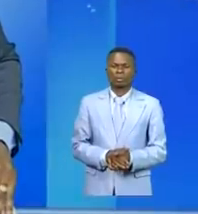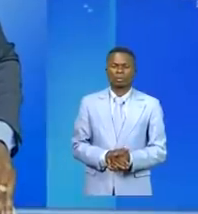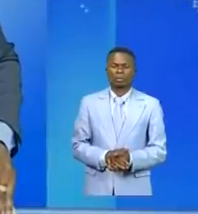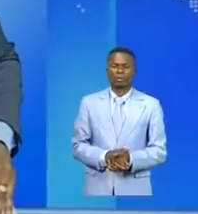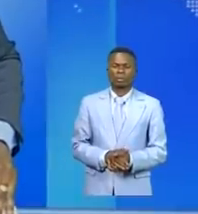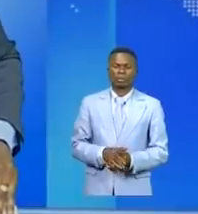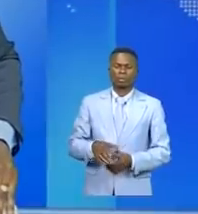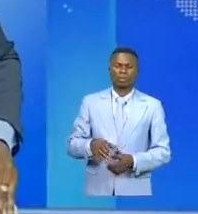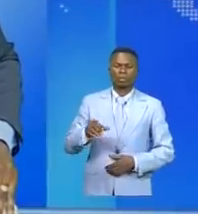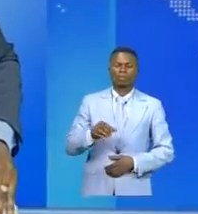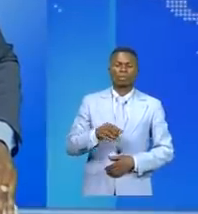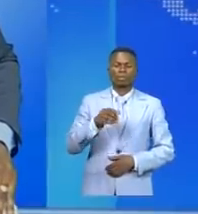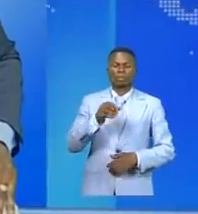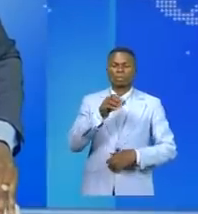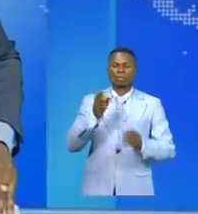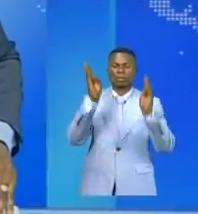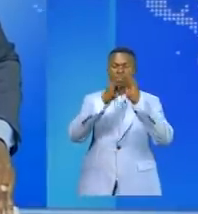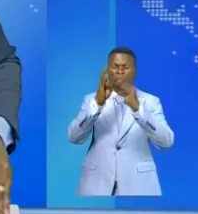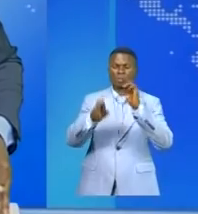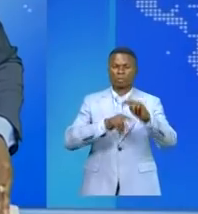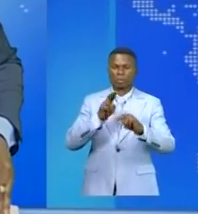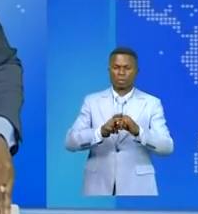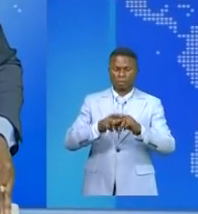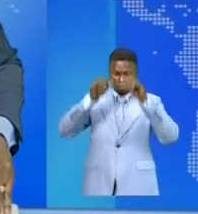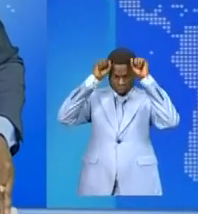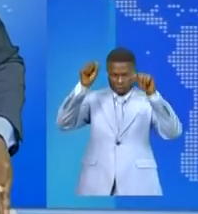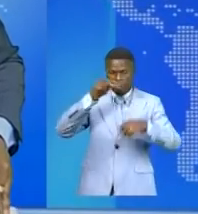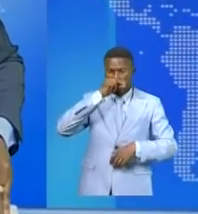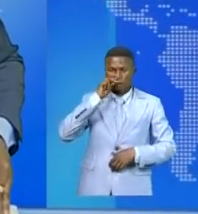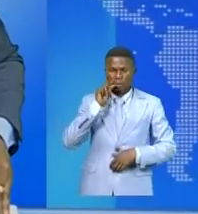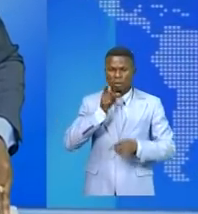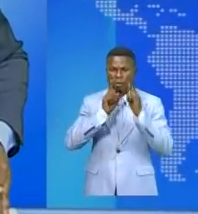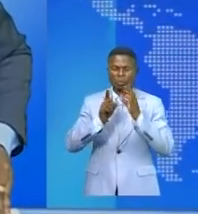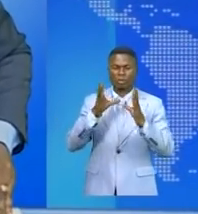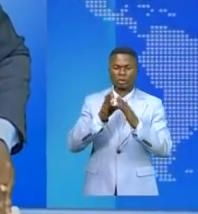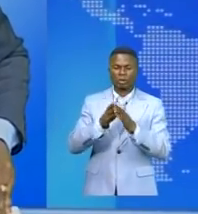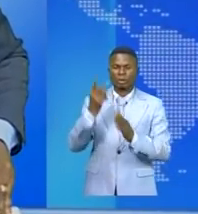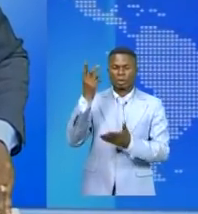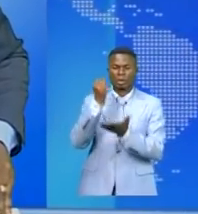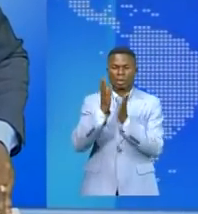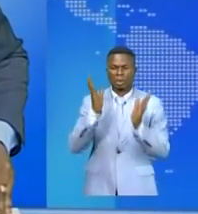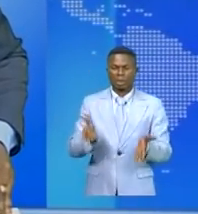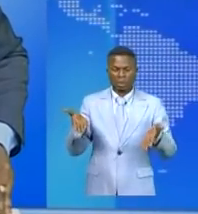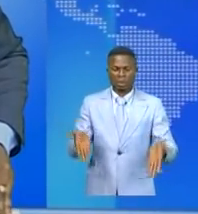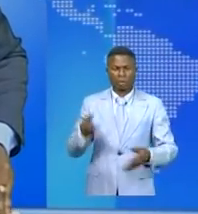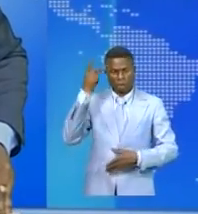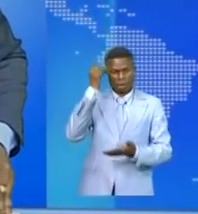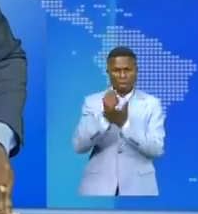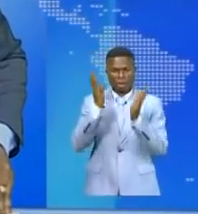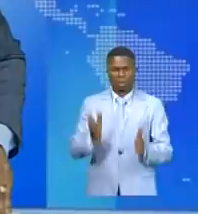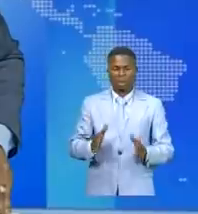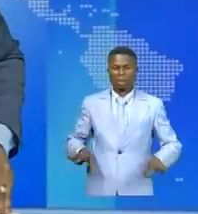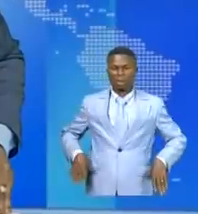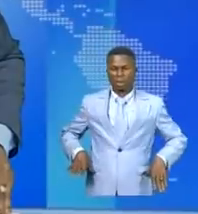Direction la chambre basse du Parlement où son président Christophe Mbosso a échangé avec deux diplomates en poste à Kinshasa, l'ambassadeur de la